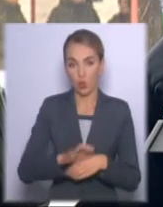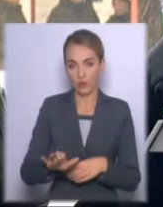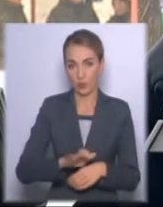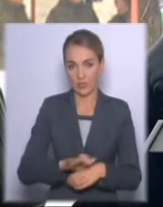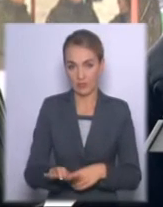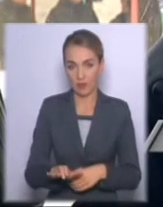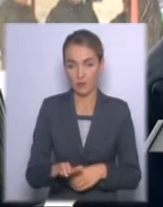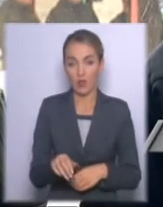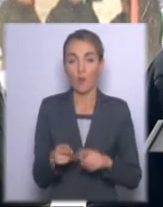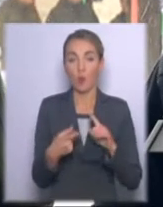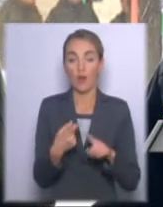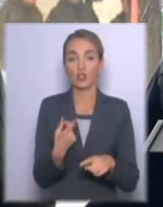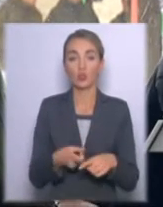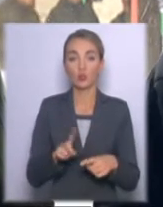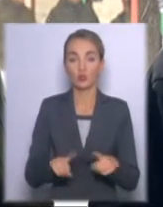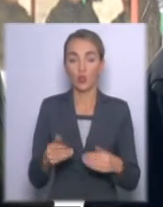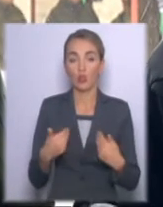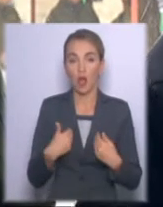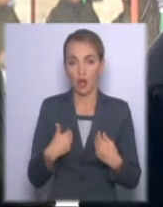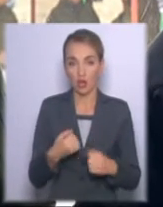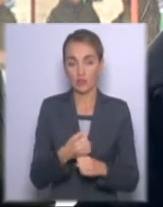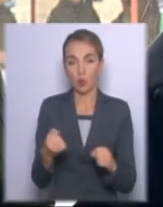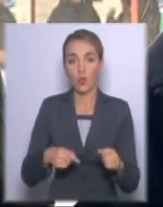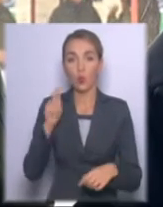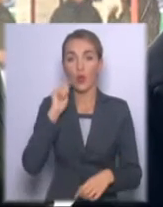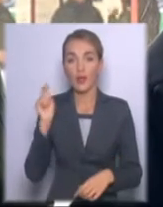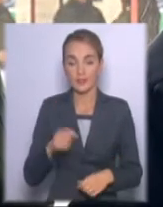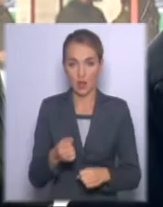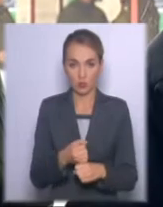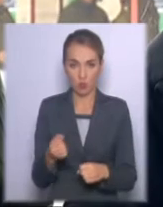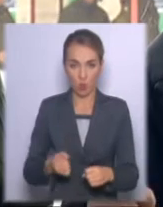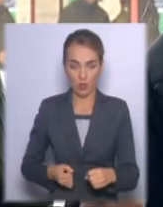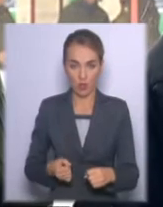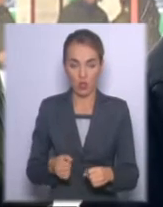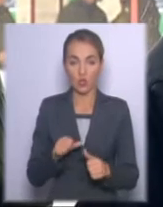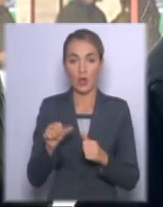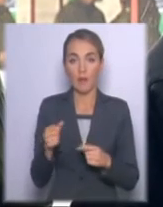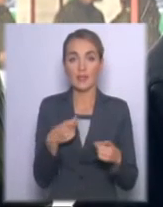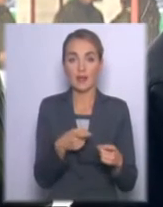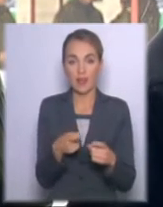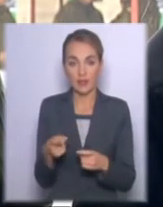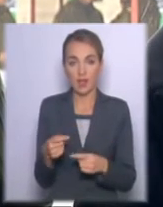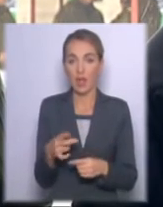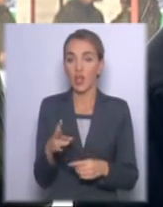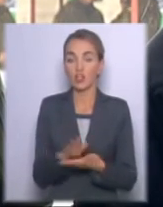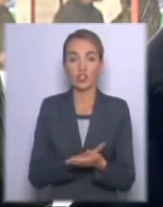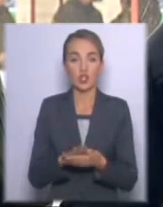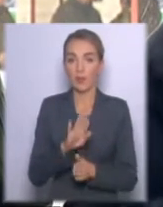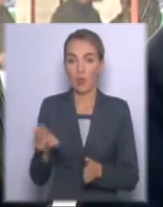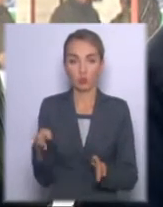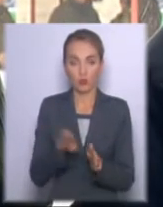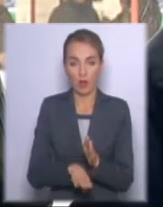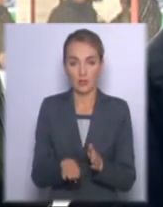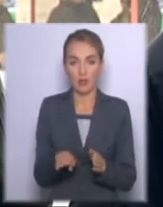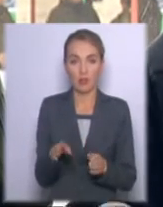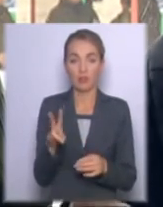виробництва. По-перше, тому що наша зброя, українська зброя, Зокрема, Стрілецька нічим не поступається